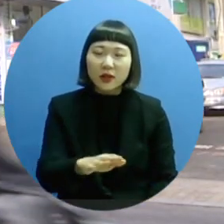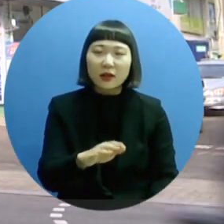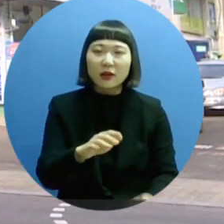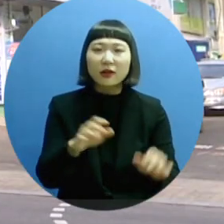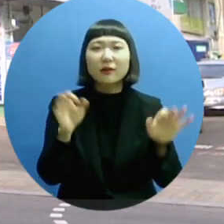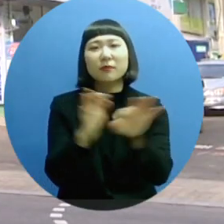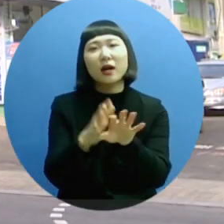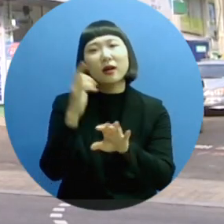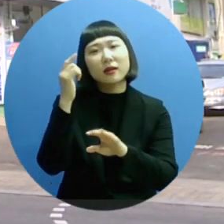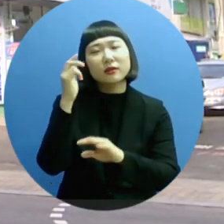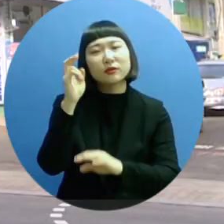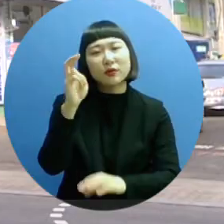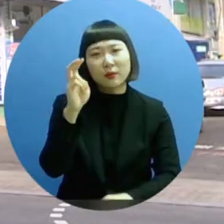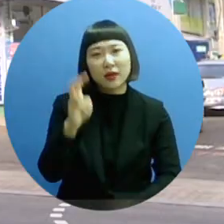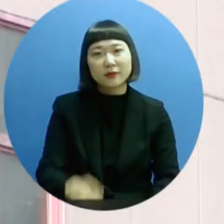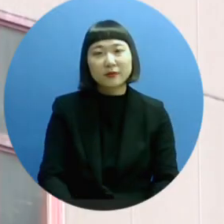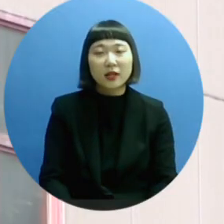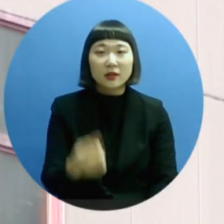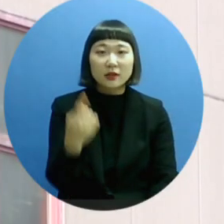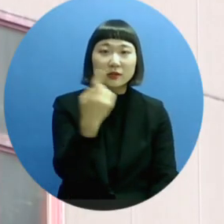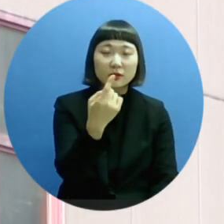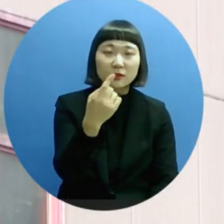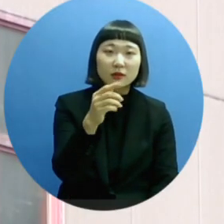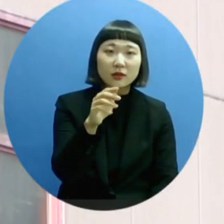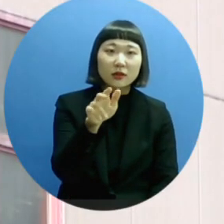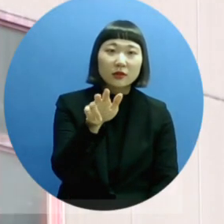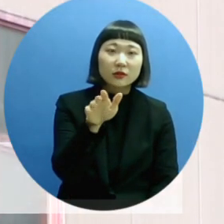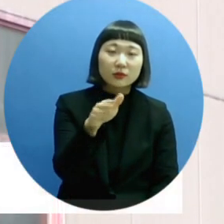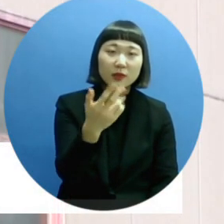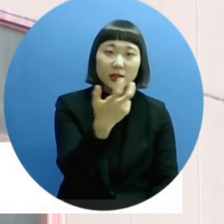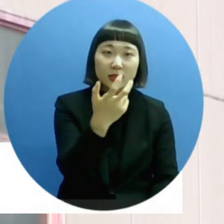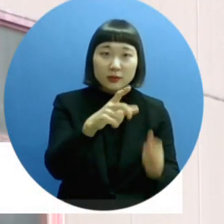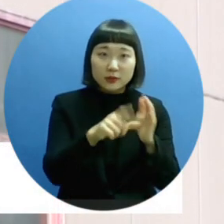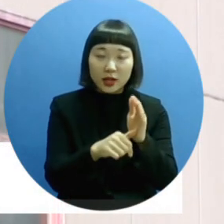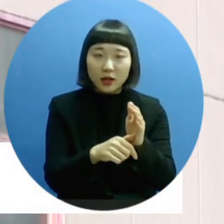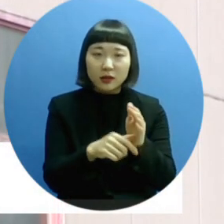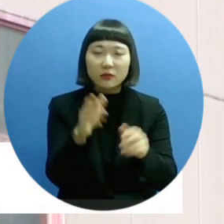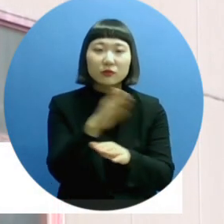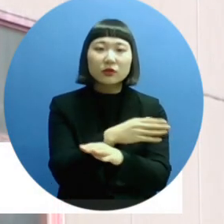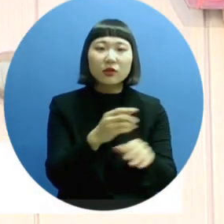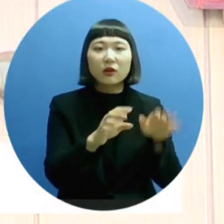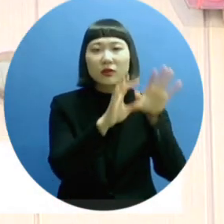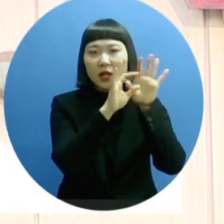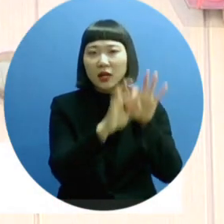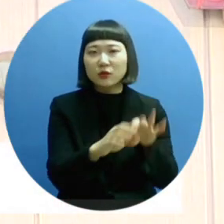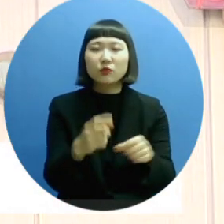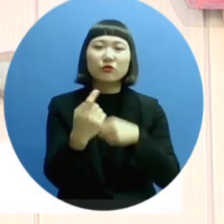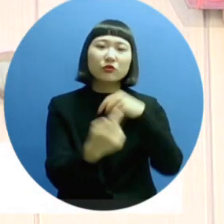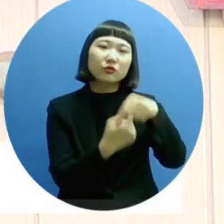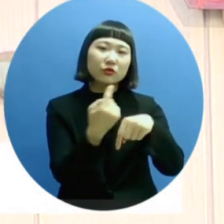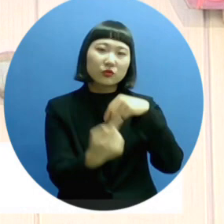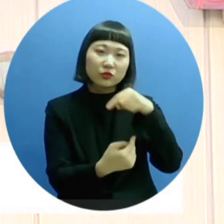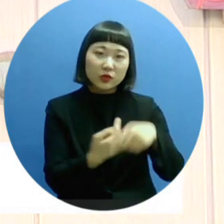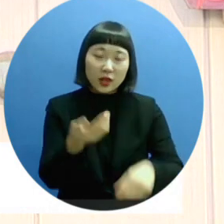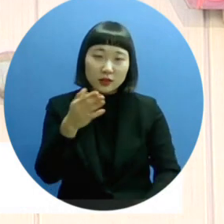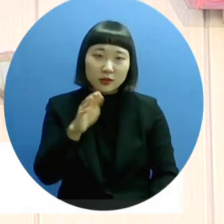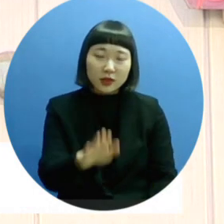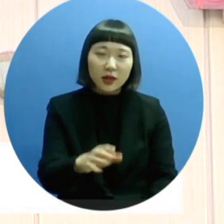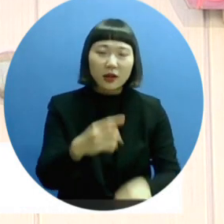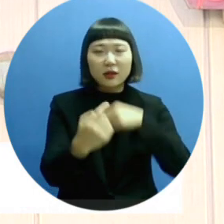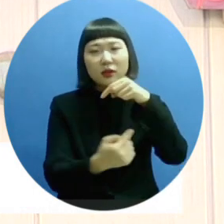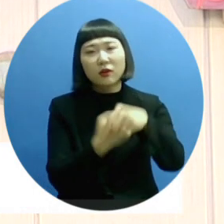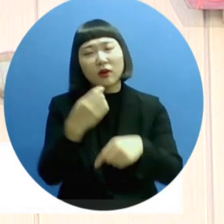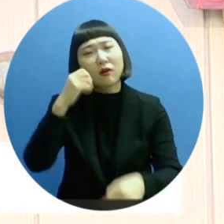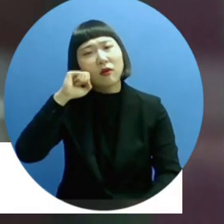마임이 1979년부터 운영해온 인천에서 가장 오래된 소극장 돌체. 돌체 소극장이 경영난을 겪자